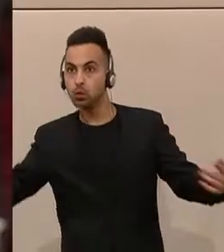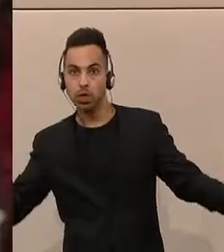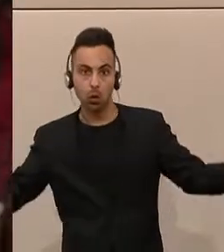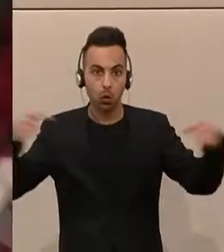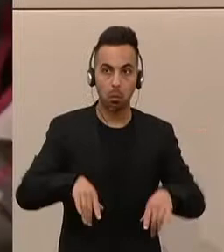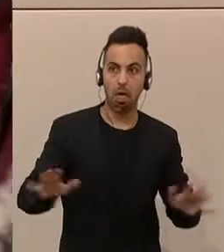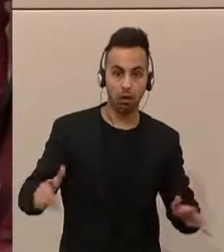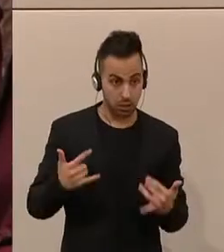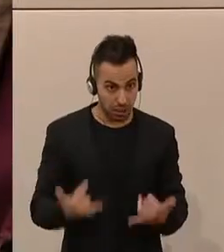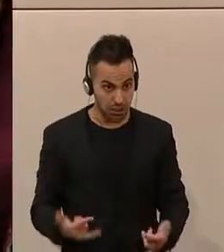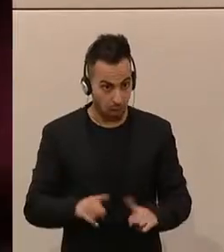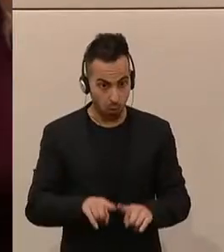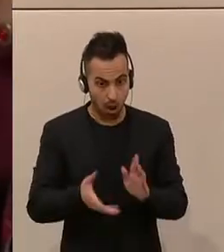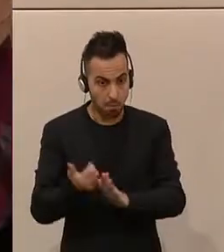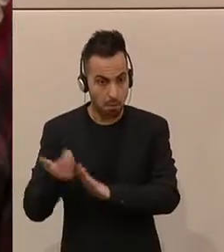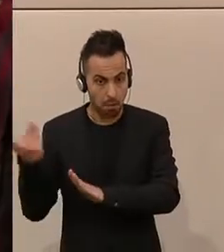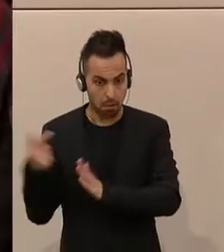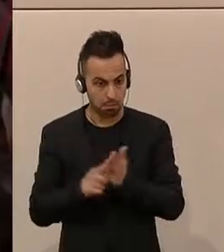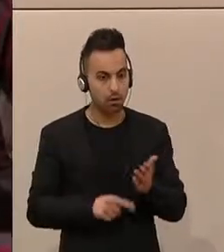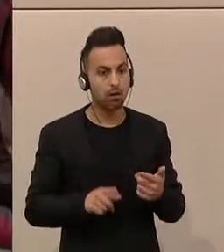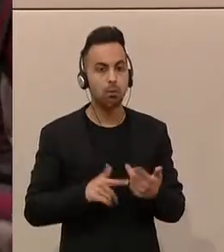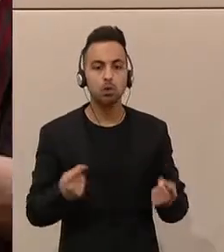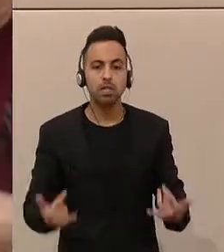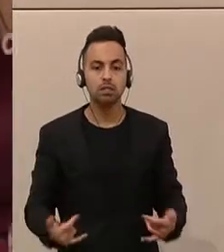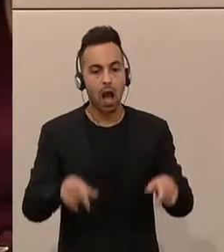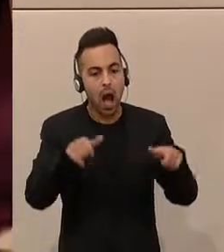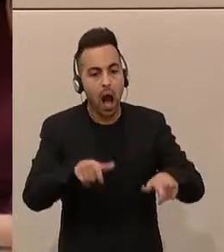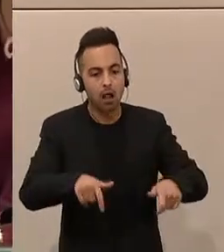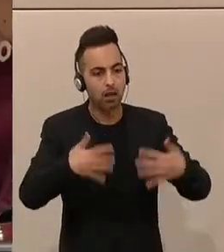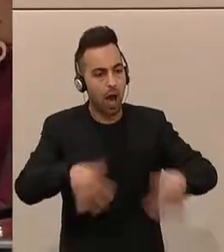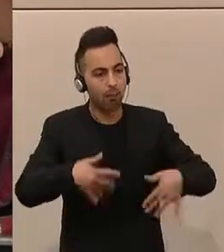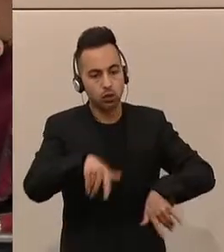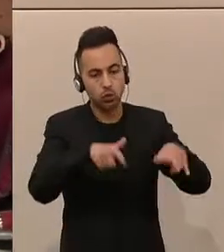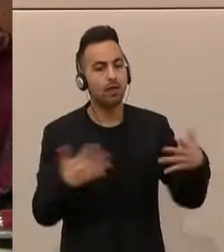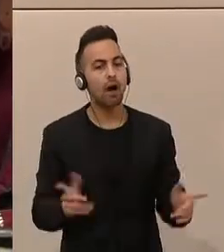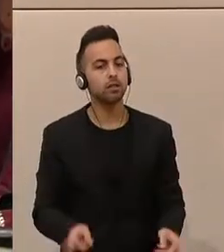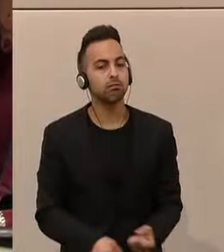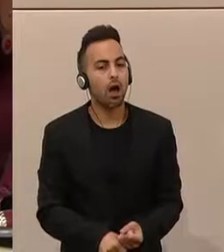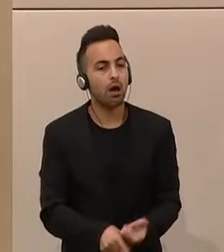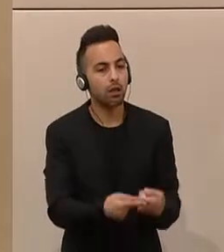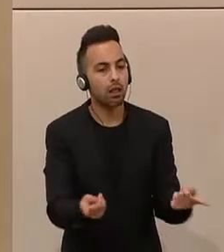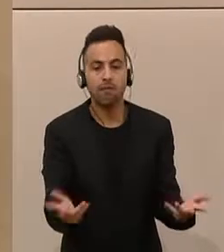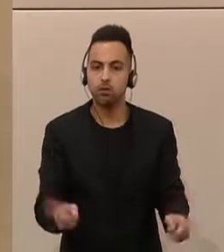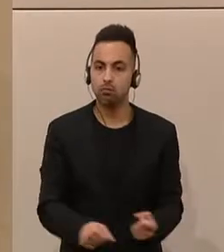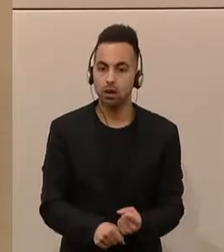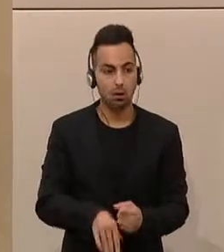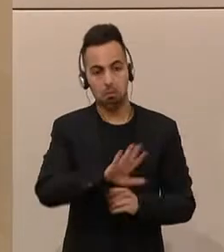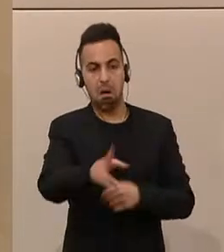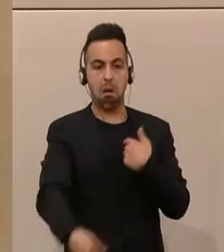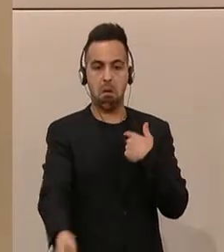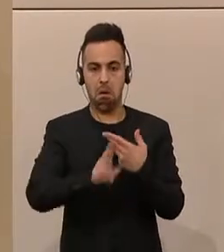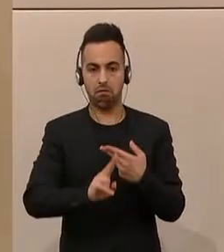kommen, aber den schaffen wir jetzt auch ab. Und was machen wir jetzt mit den Älteren, die länger zu arbeitslos sind? Was tun wir denn? Eure Antwort